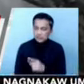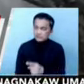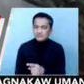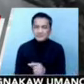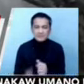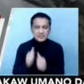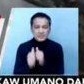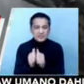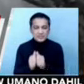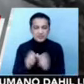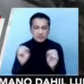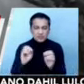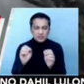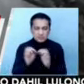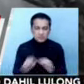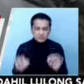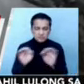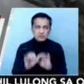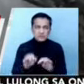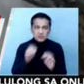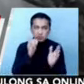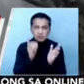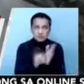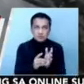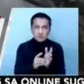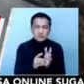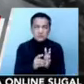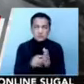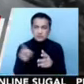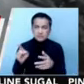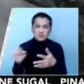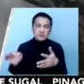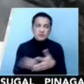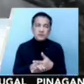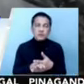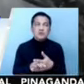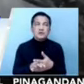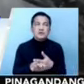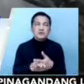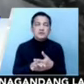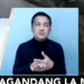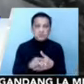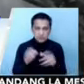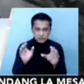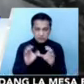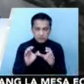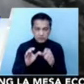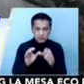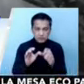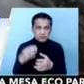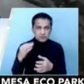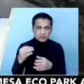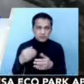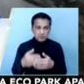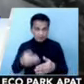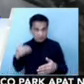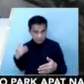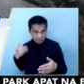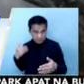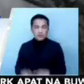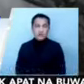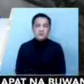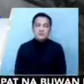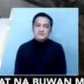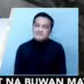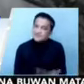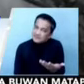isang essential na dokumento para nakapag-file siya ng certificate of candidacy in the first place. So, kumbaga, the